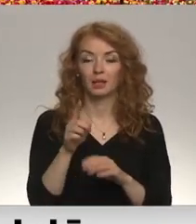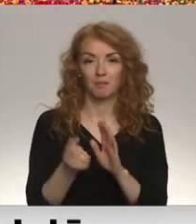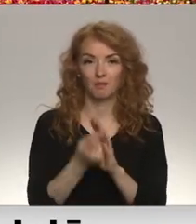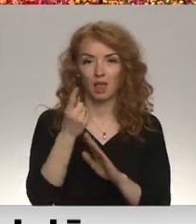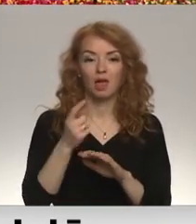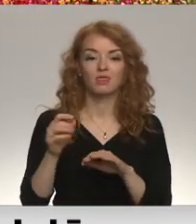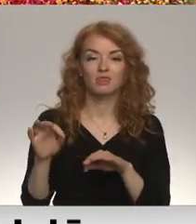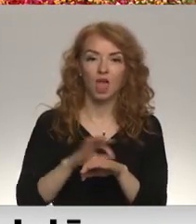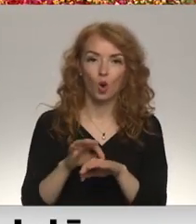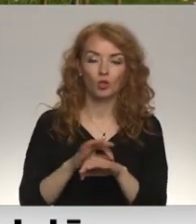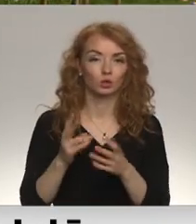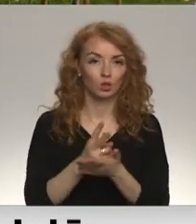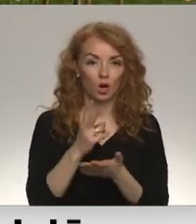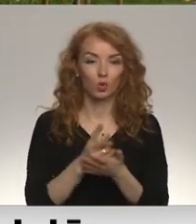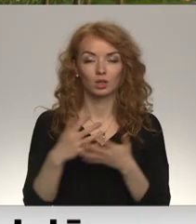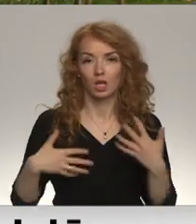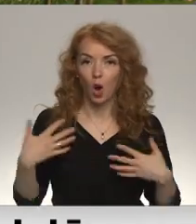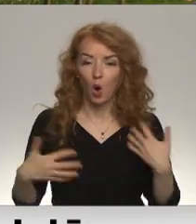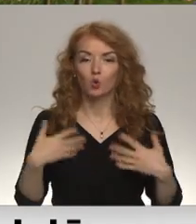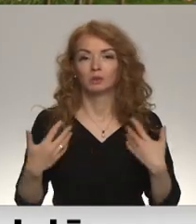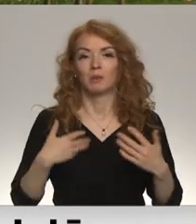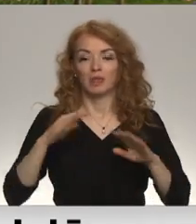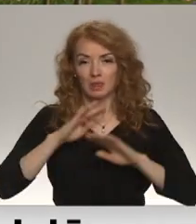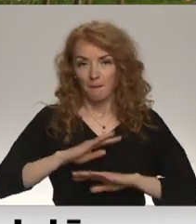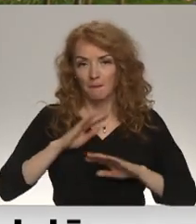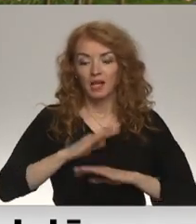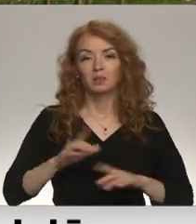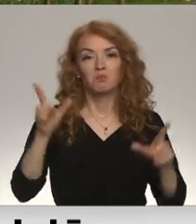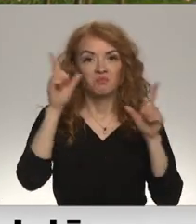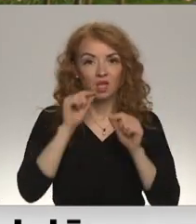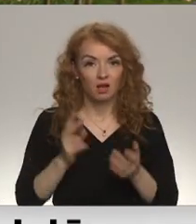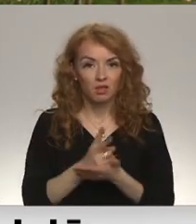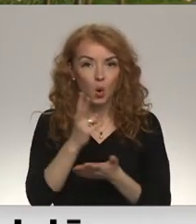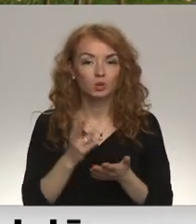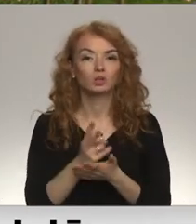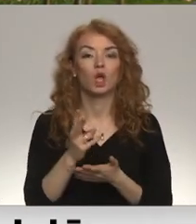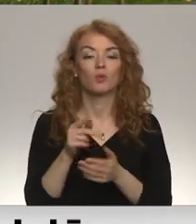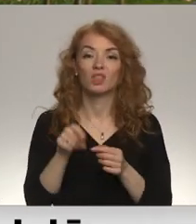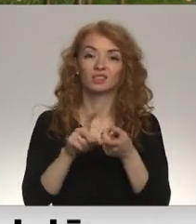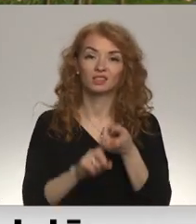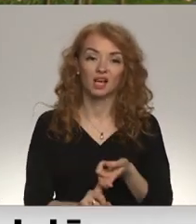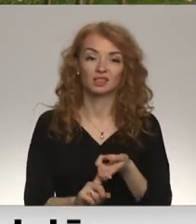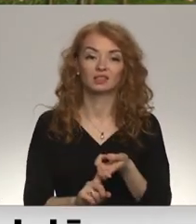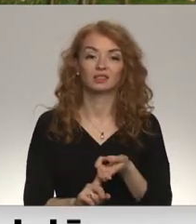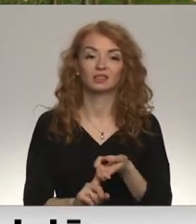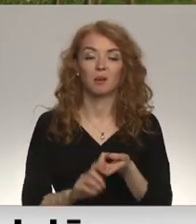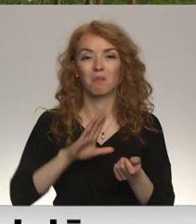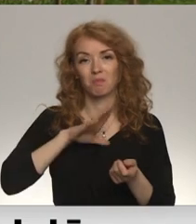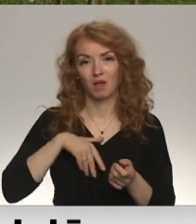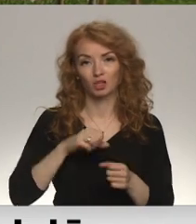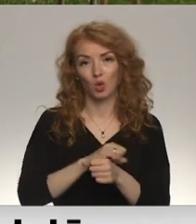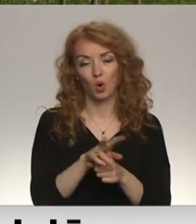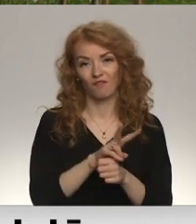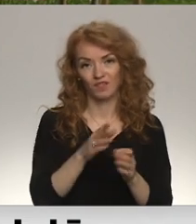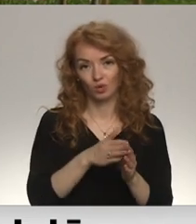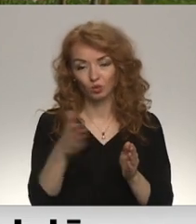neirotisko traucējumu, trauksmes, depresijas, miega traucējumi. Tas ir saistīts gan ar pēc-Covid epizodi,